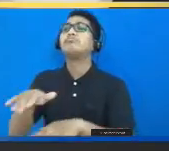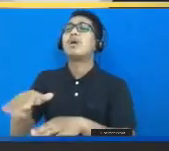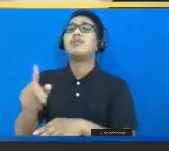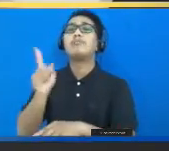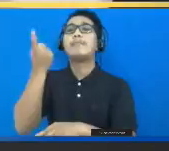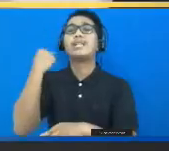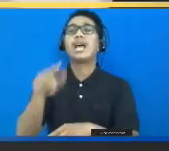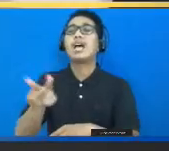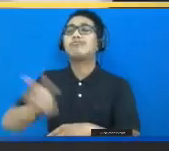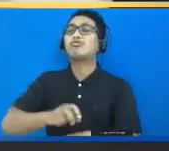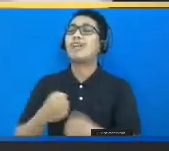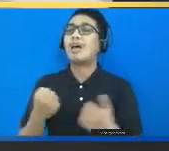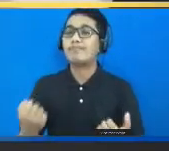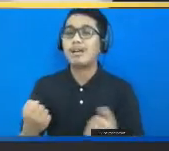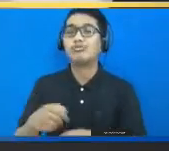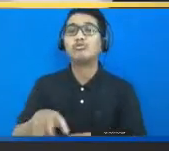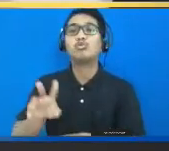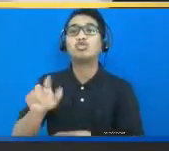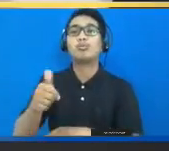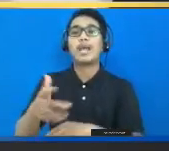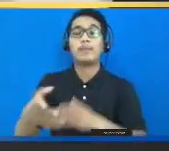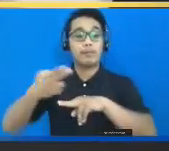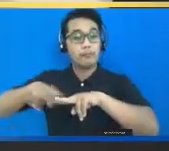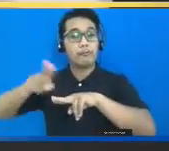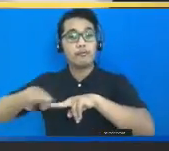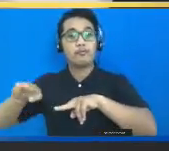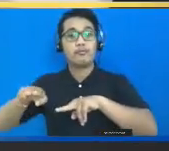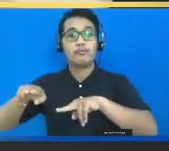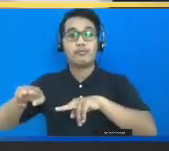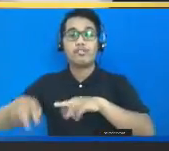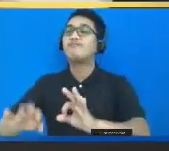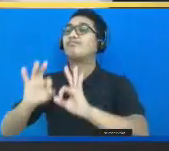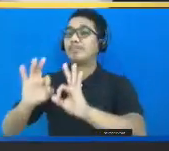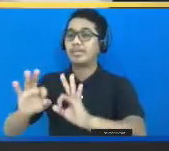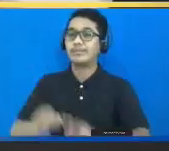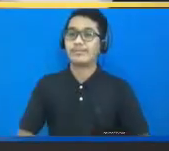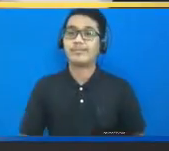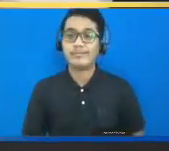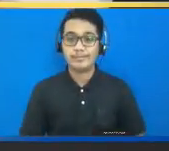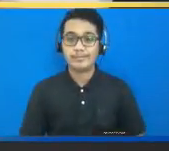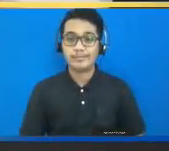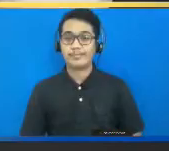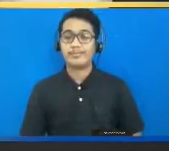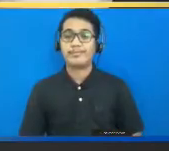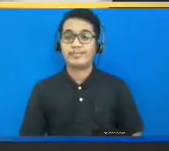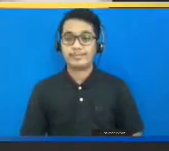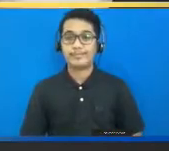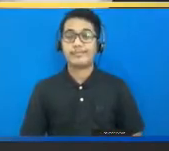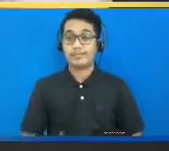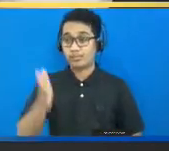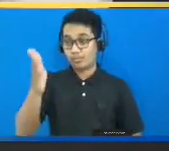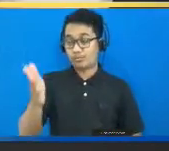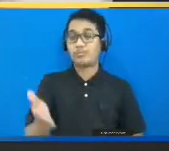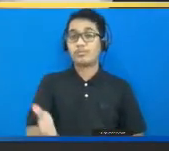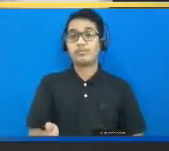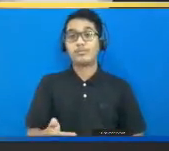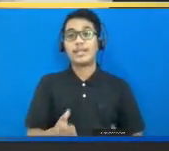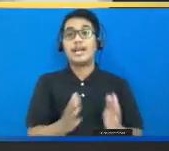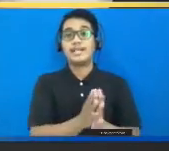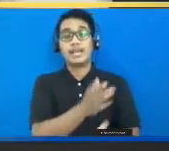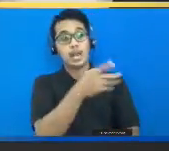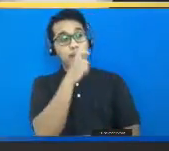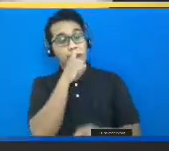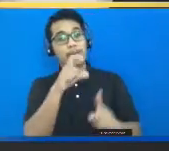ding Economic recovery nya tuh benar-benar efektif berjalan dari kamu bagaimana Eka dan juga daripada